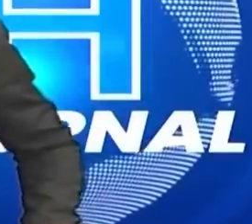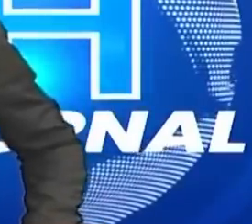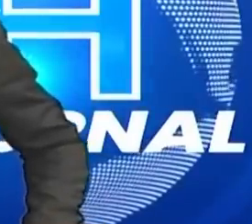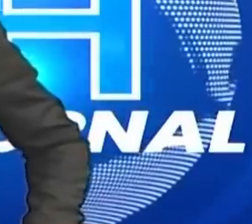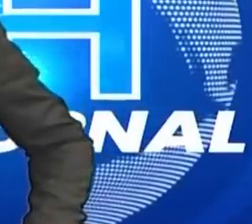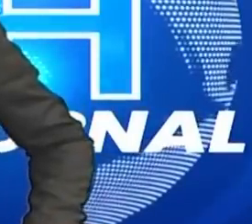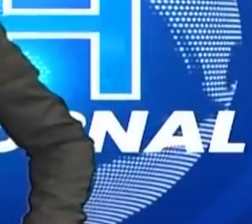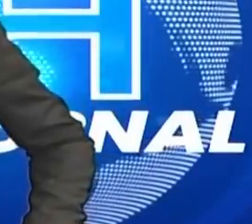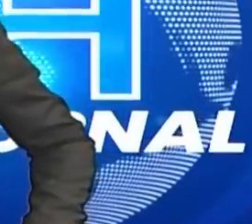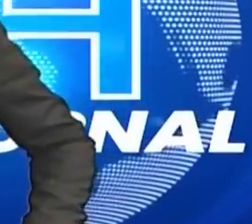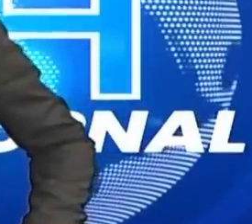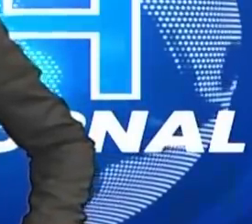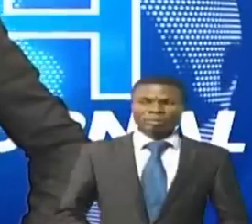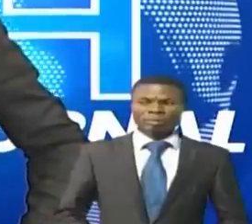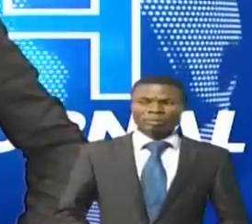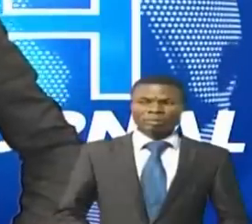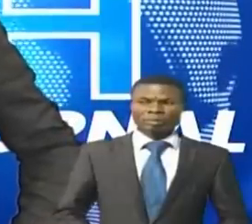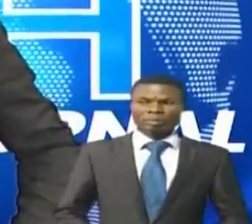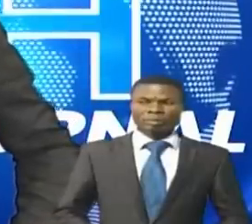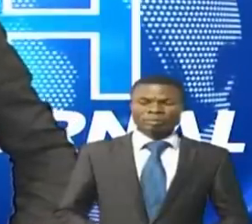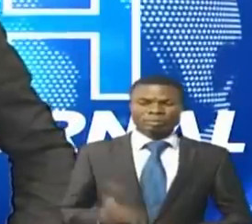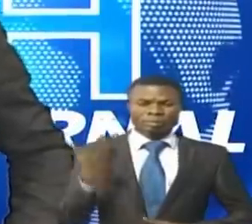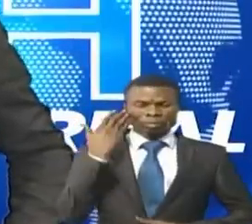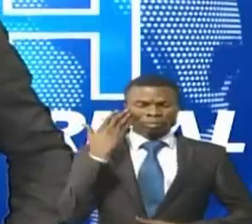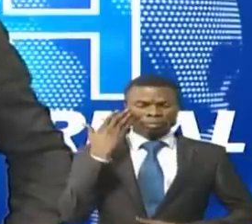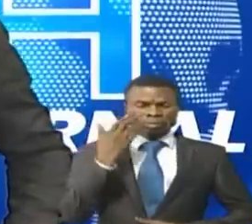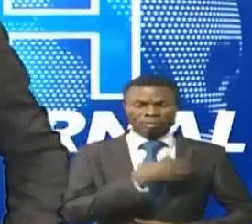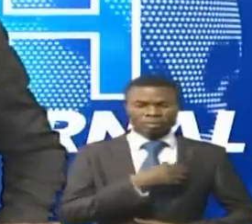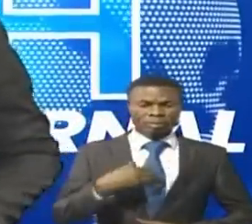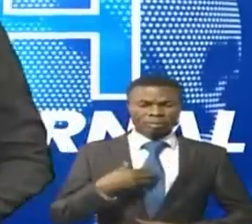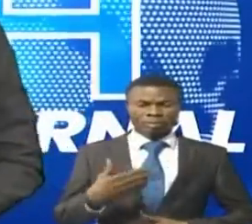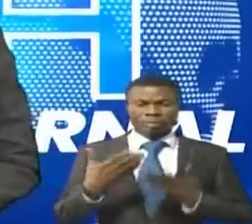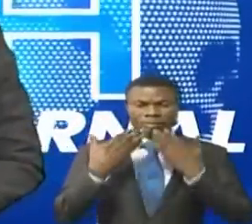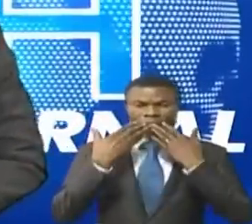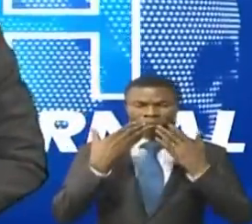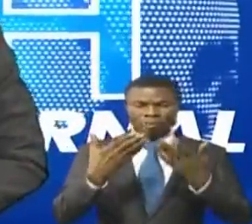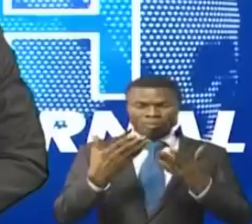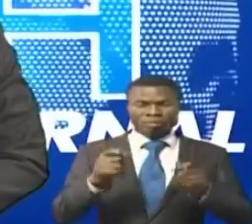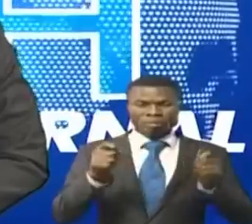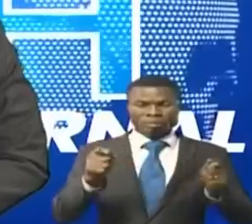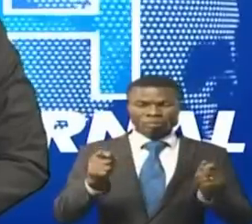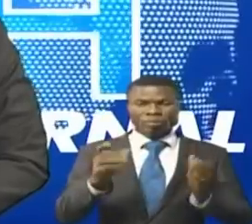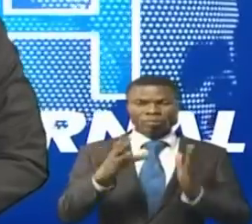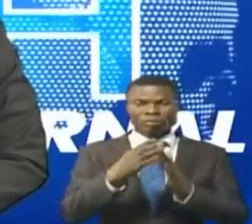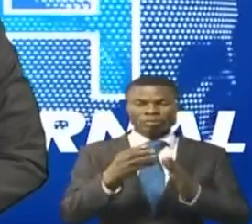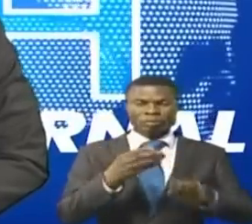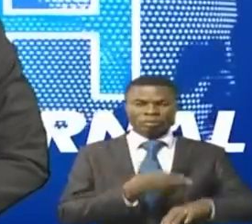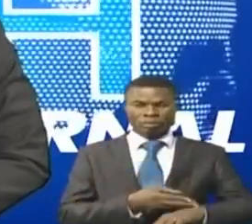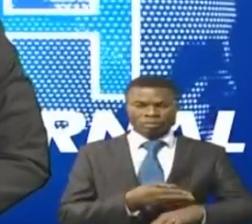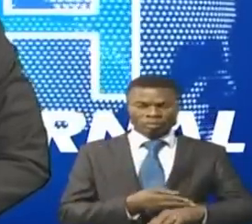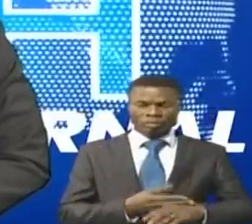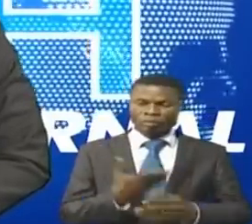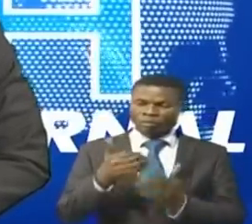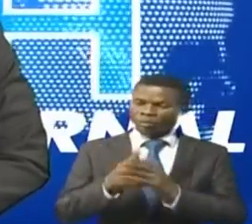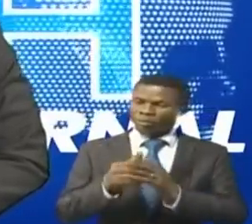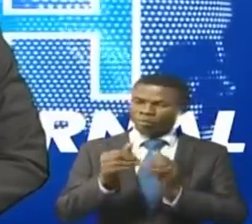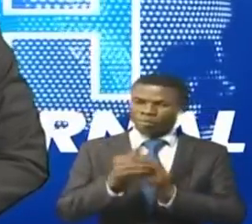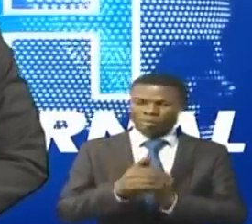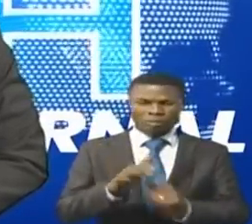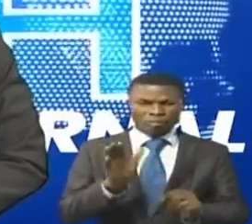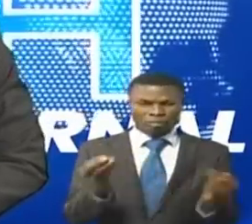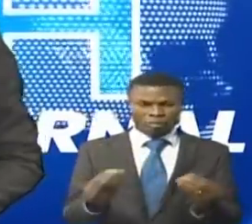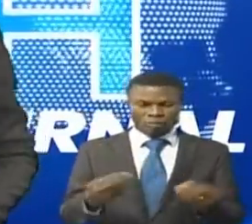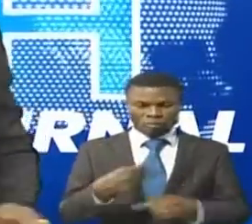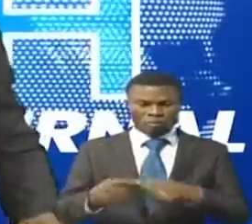Mesdames, Messieurs, bonsoir et bienvenue aux 20h. Nous nous excusons pour le retard avec lequel nous démarrons cette grande